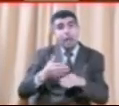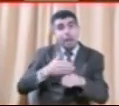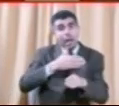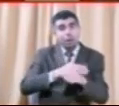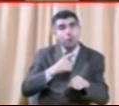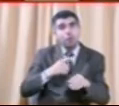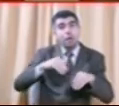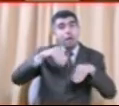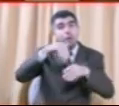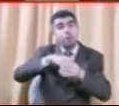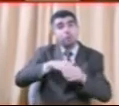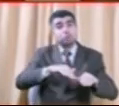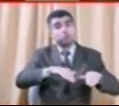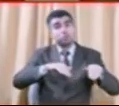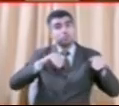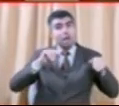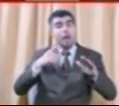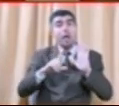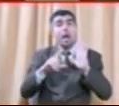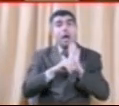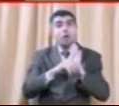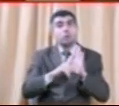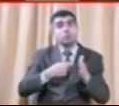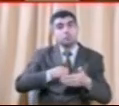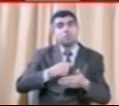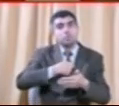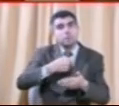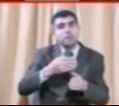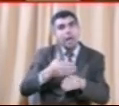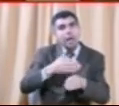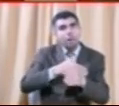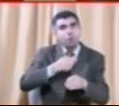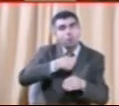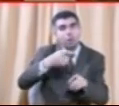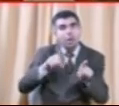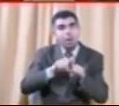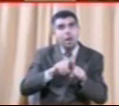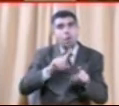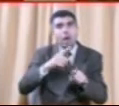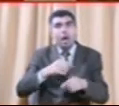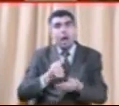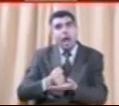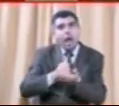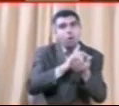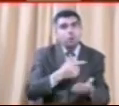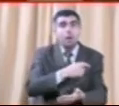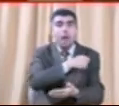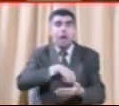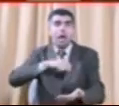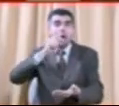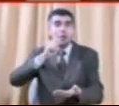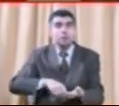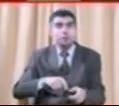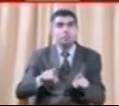مجلس النواب الموقر مشروع قانون التنظيم المتعلق بالمجلس على السلطة القضائية، وكذلك سيحال قريب إن شاء الله القانون